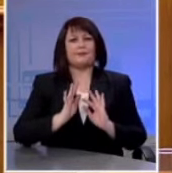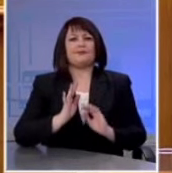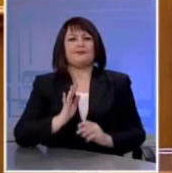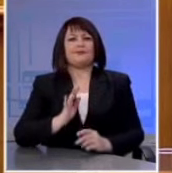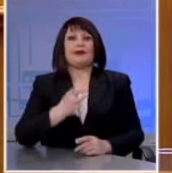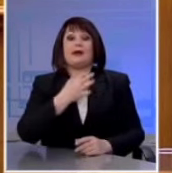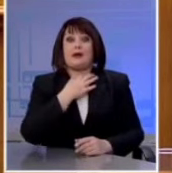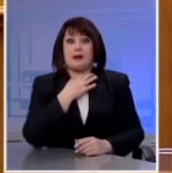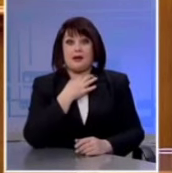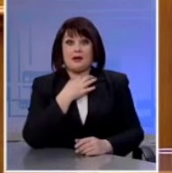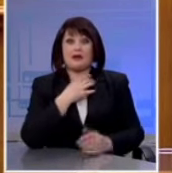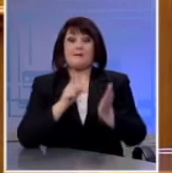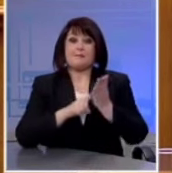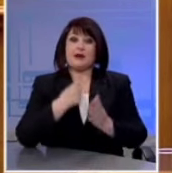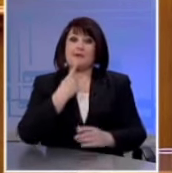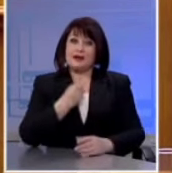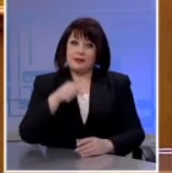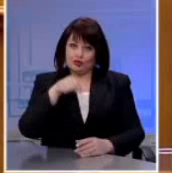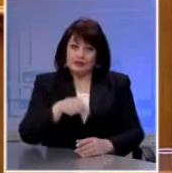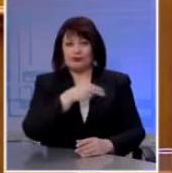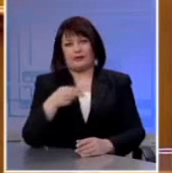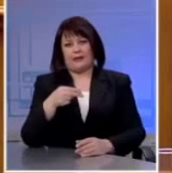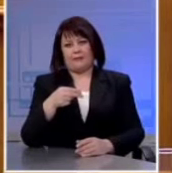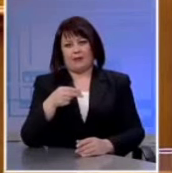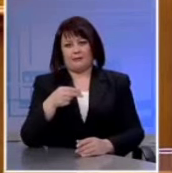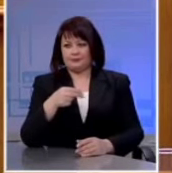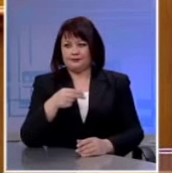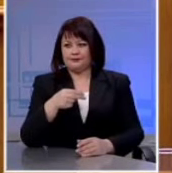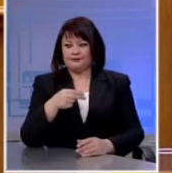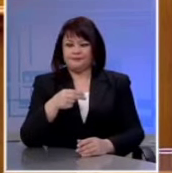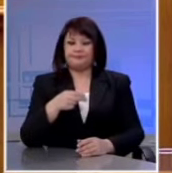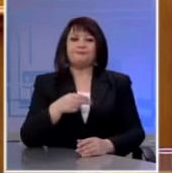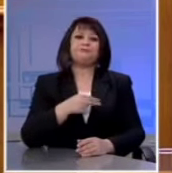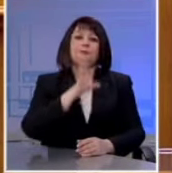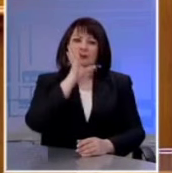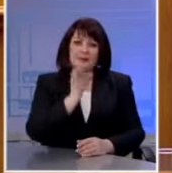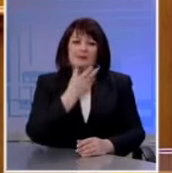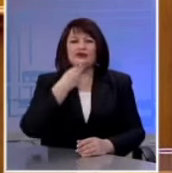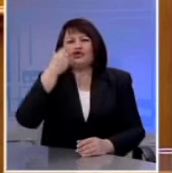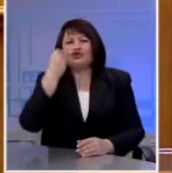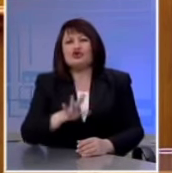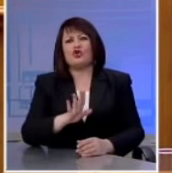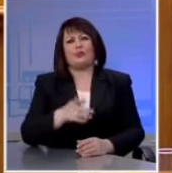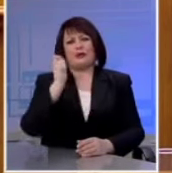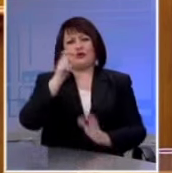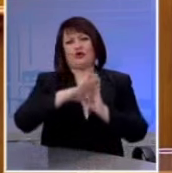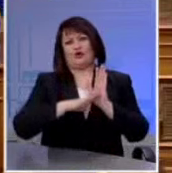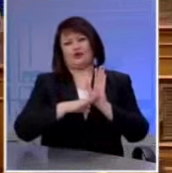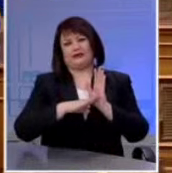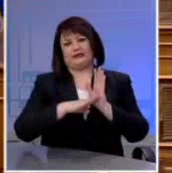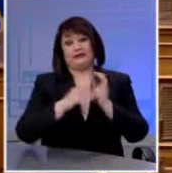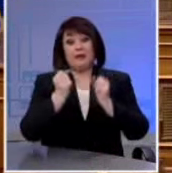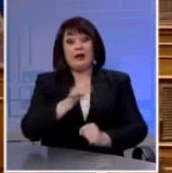είναι ανάγκη να αναφερθώ σε αυτό το σημείο και στην πραγματικά ντροπιαστική για το πολιτικό σύστημα κατάσταση που